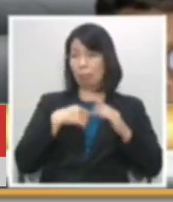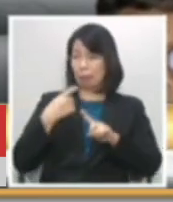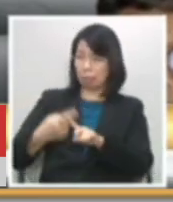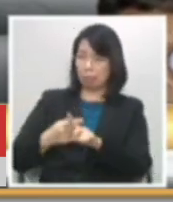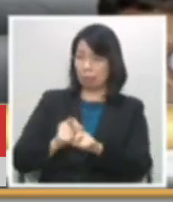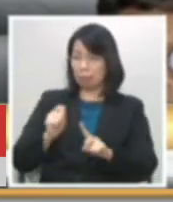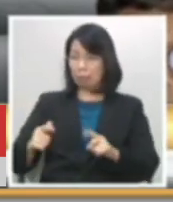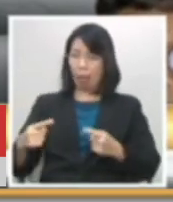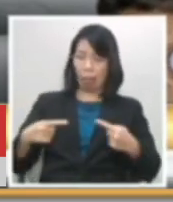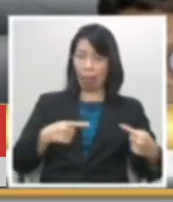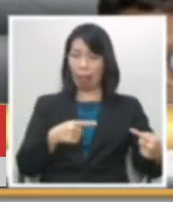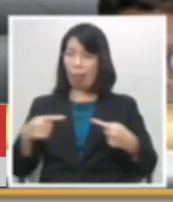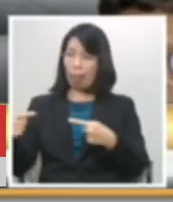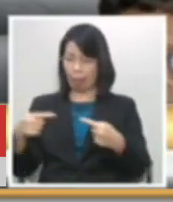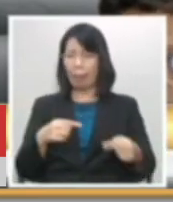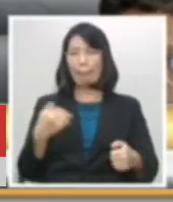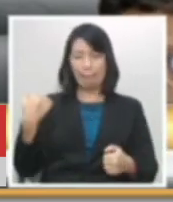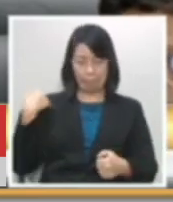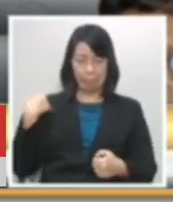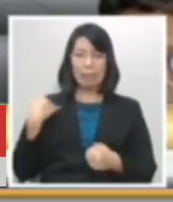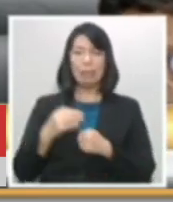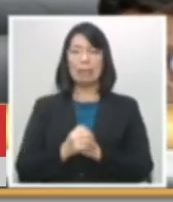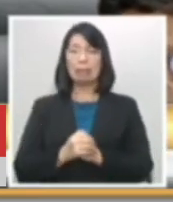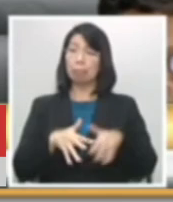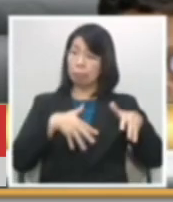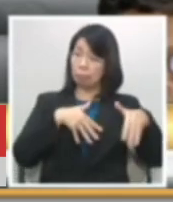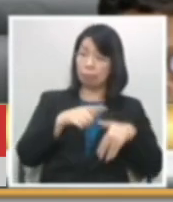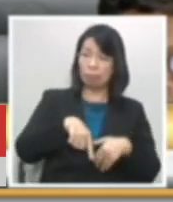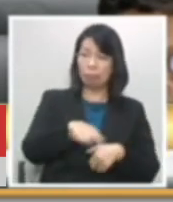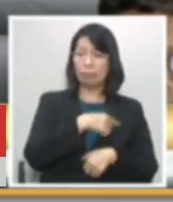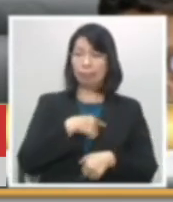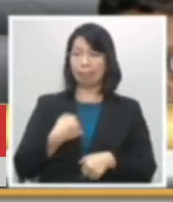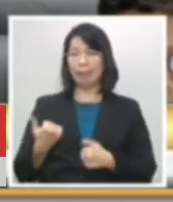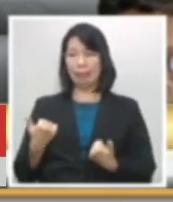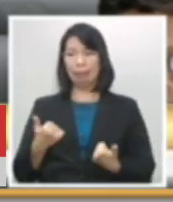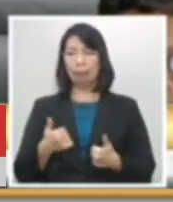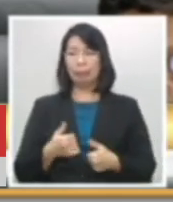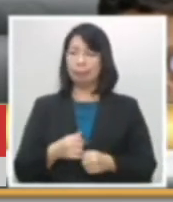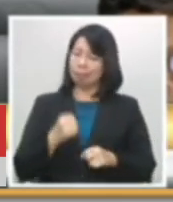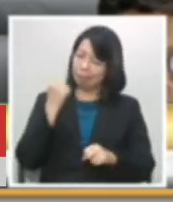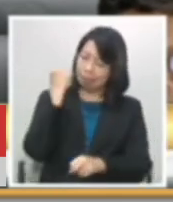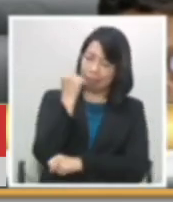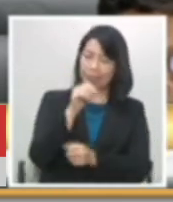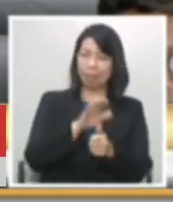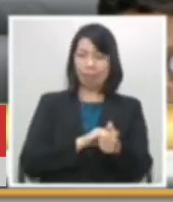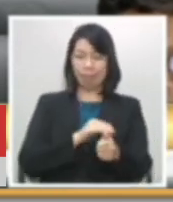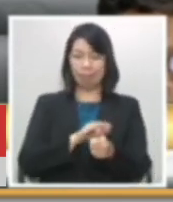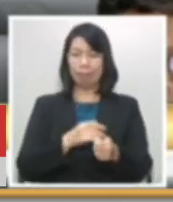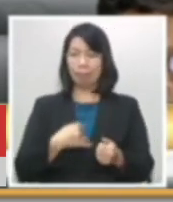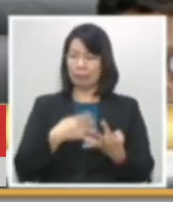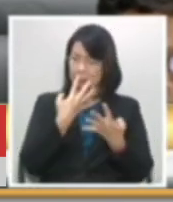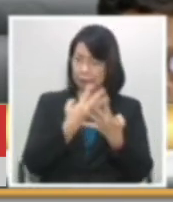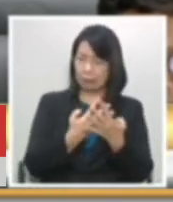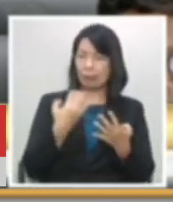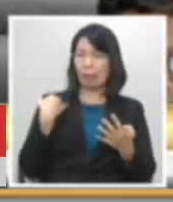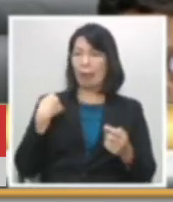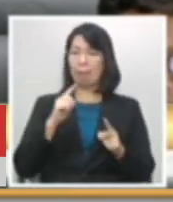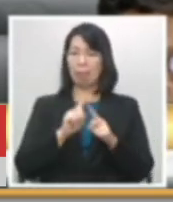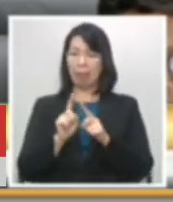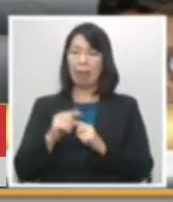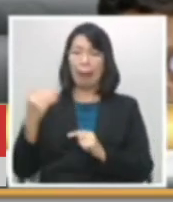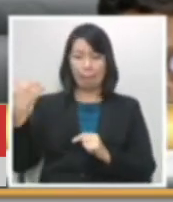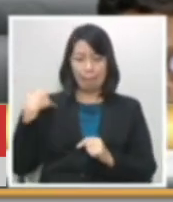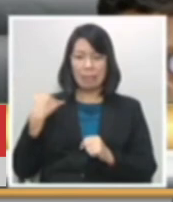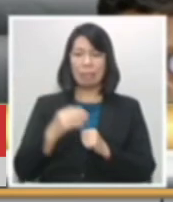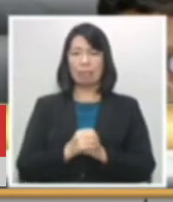าปล่อยไว้อย่างนี้นะครับชาวบ้านตาดำๆนี่ราษฎรเนี่ยครับจะติดคุกติดตารางกันไปหมดเลย